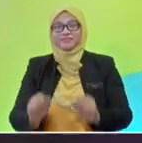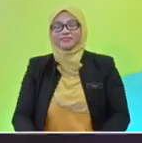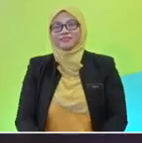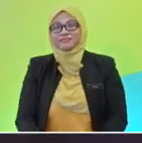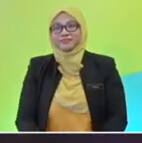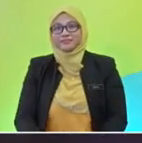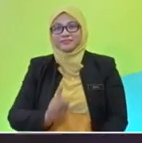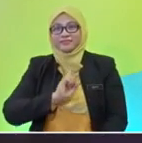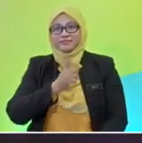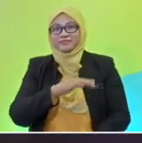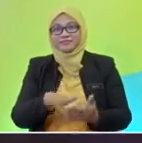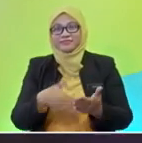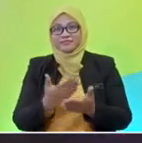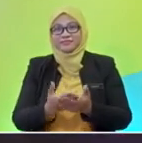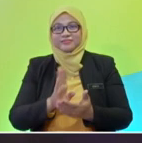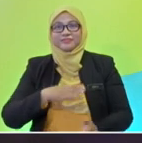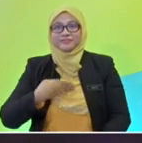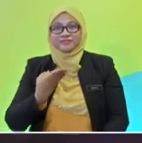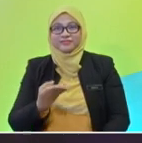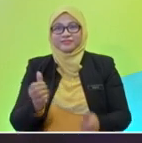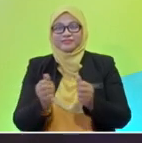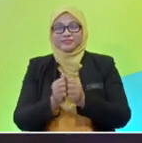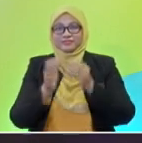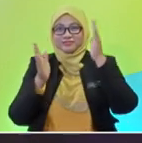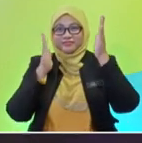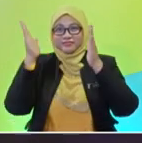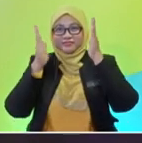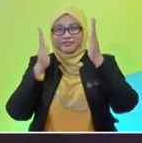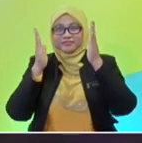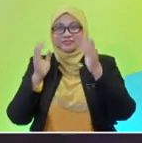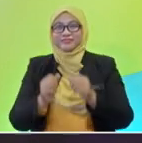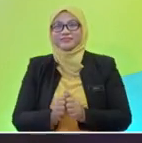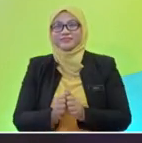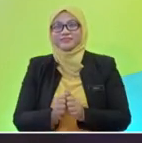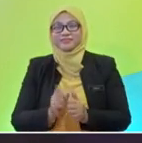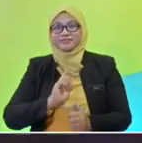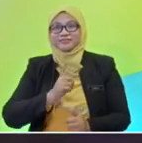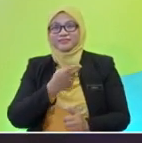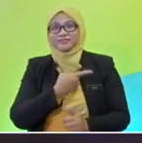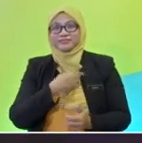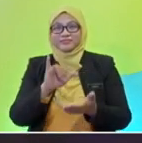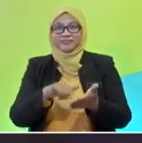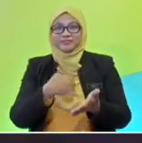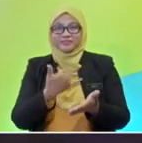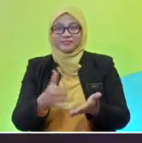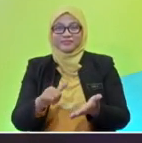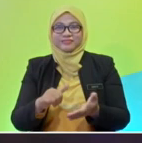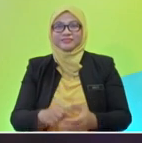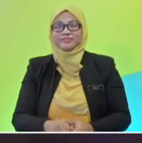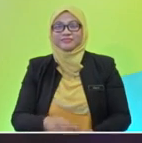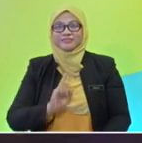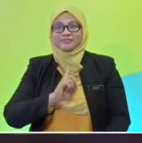pasti kita semua bangga dengan negara kita Malaysia. Sambil kita bangga dengan negara kita, kan kita ingat balik syair Cikgu Alfian tadi, dan kita